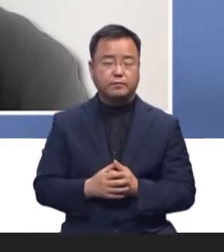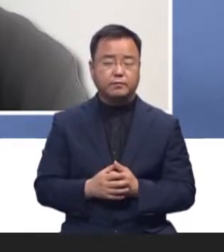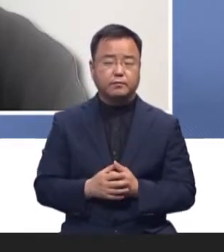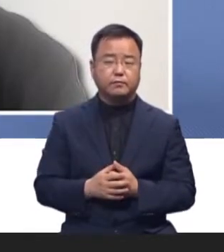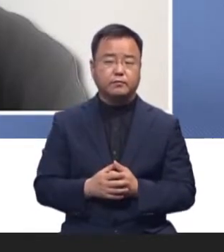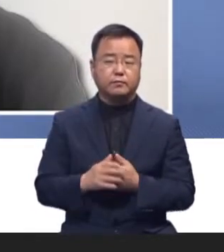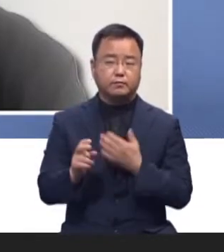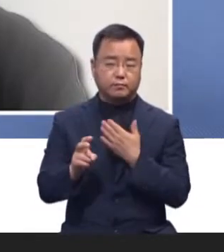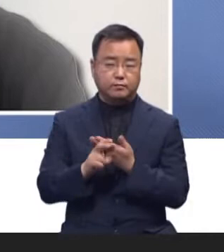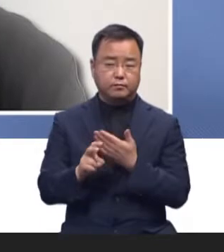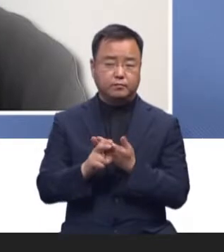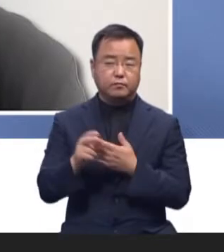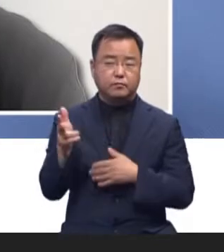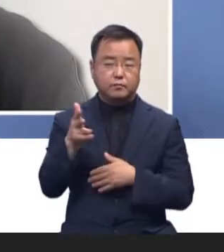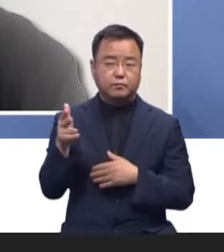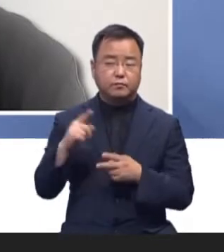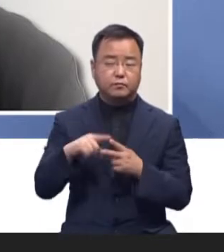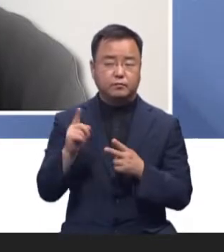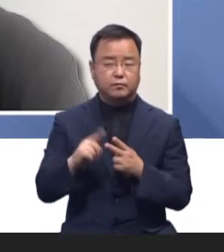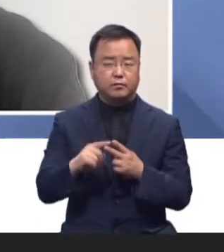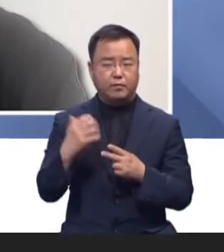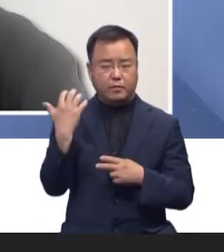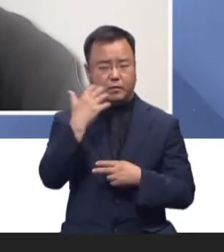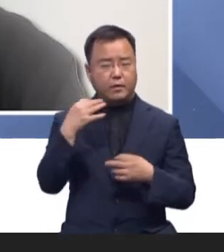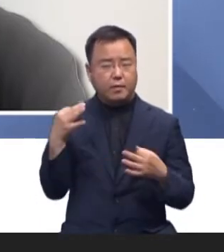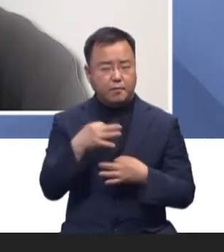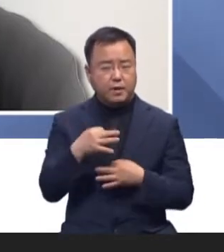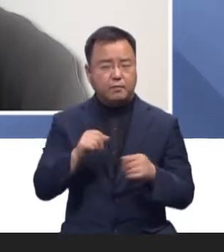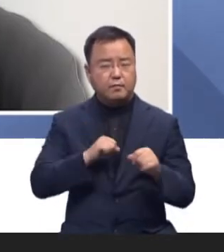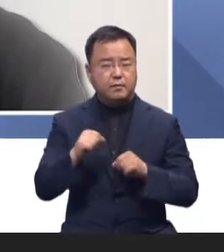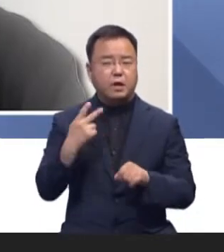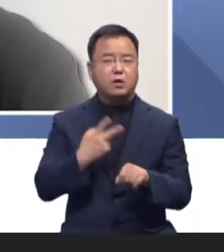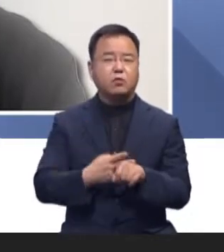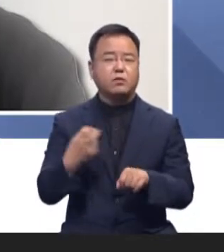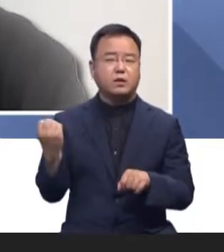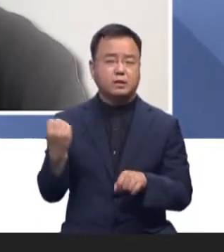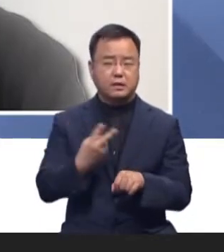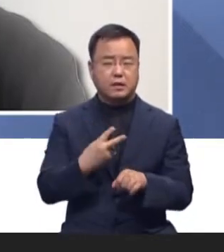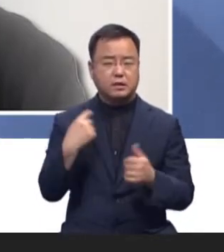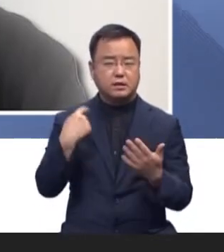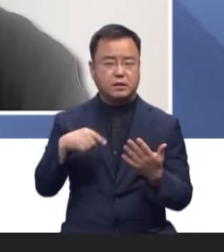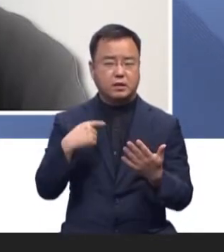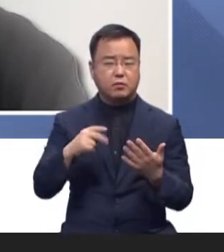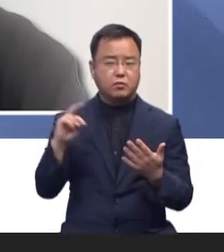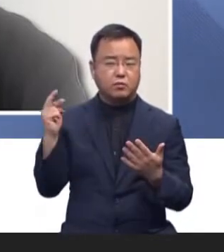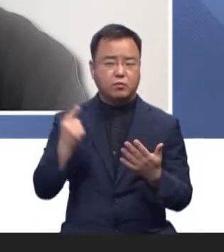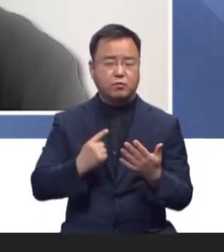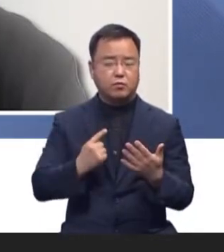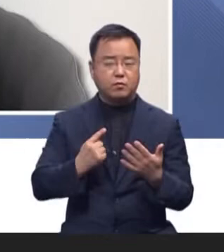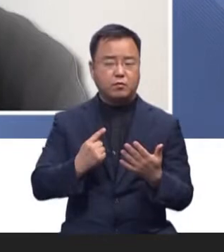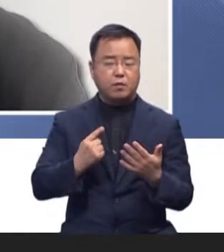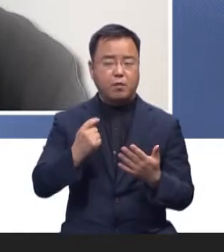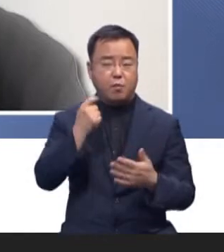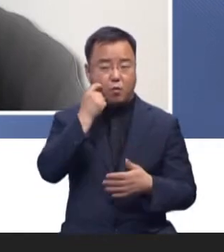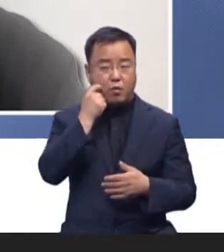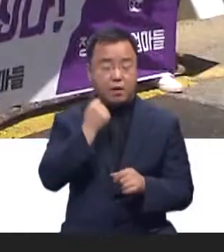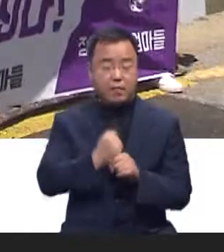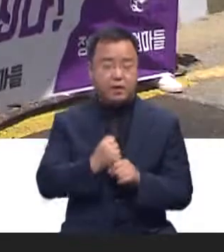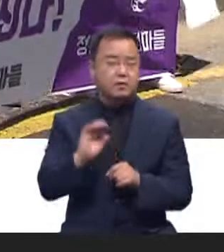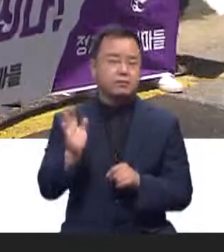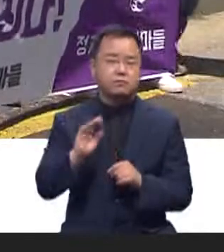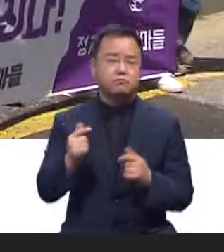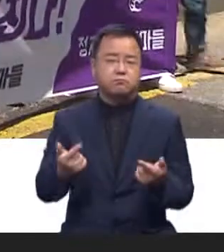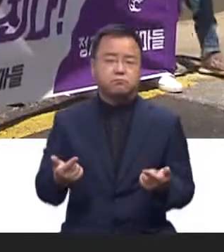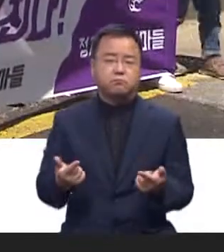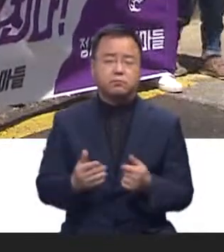불법 촬영을 하거나 이렇게 성비를 저지른 교사들이 다시 교단으로 돌아오지 않으리라는 보장이 없습니다. 예. 교단을